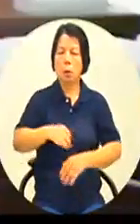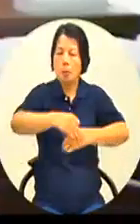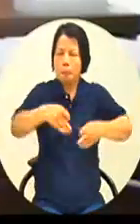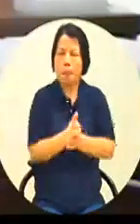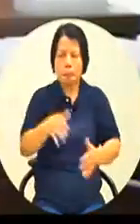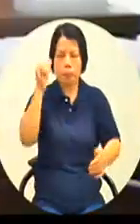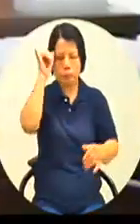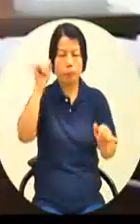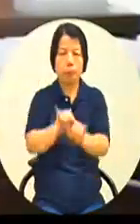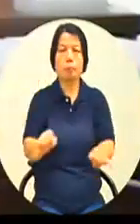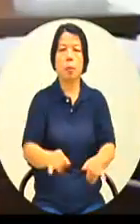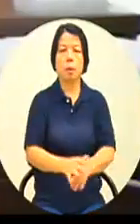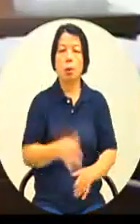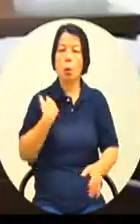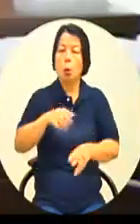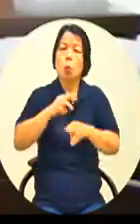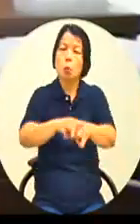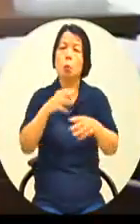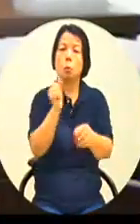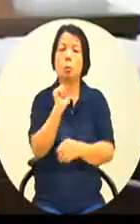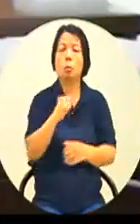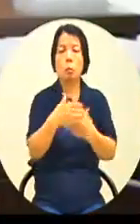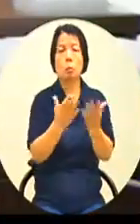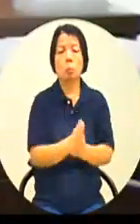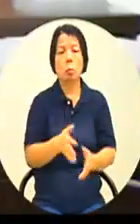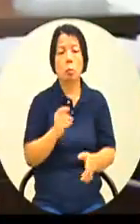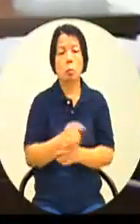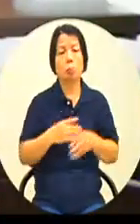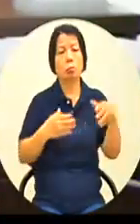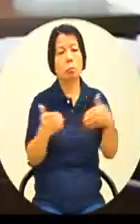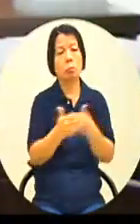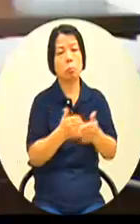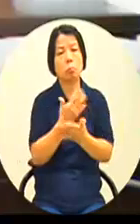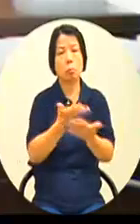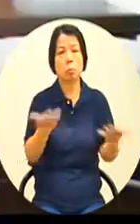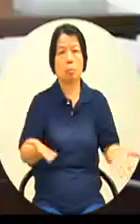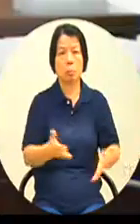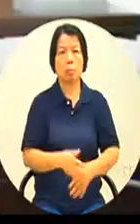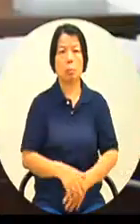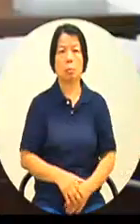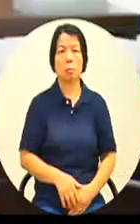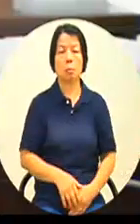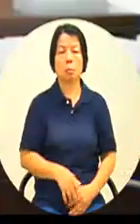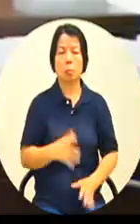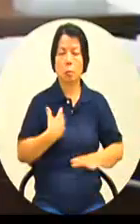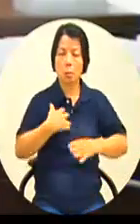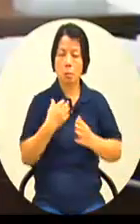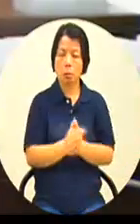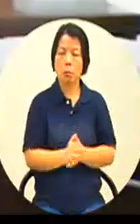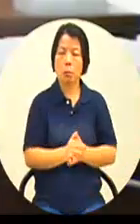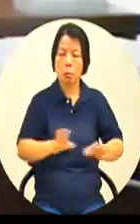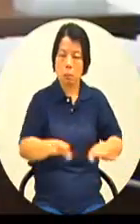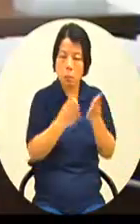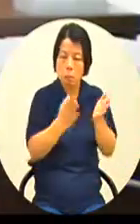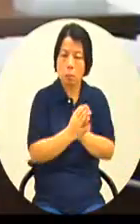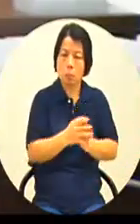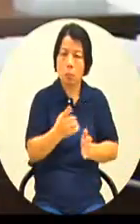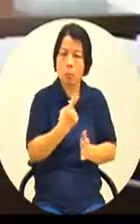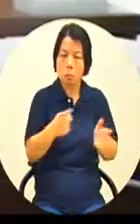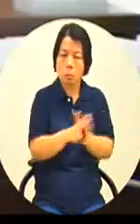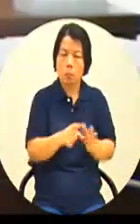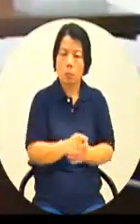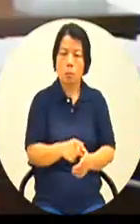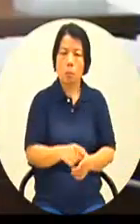啊你袂当出入，我要安怎？我的交通要安怎？所以出发点一开始，我们的方